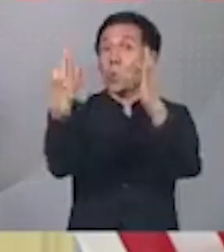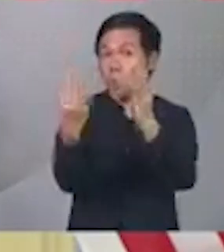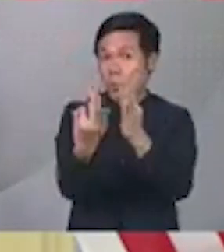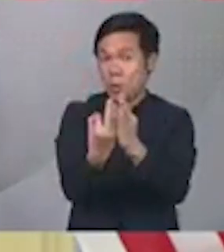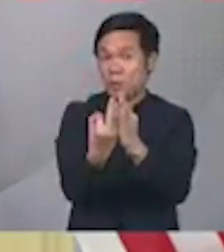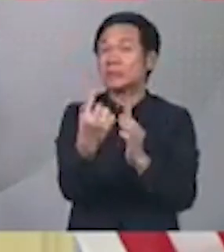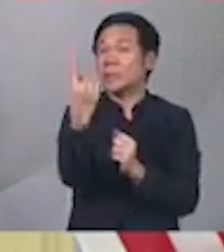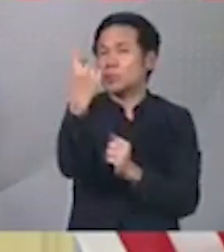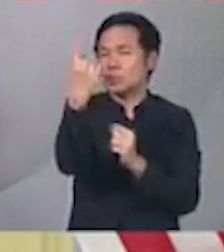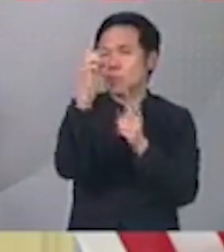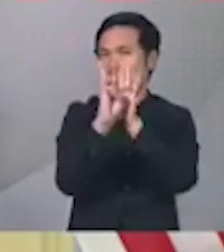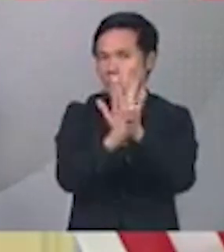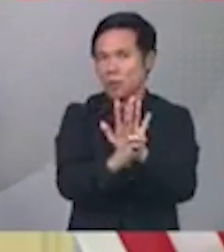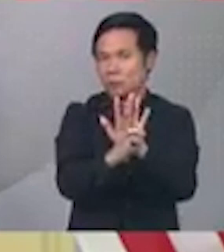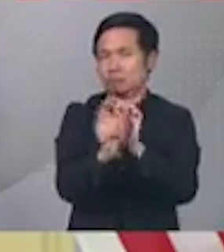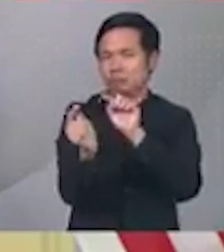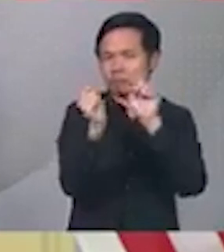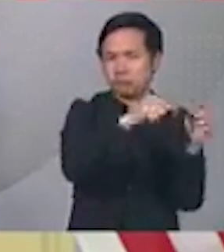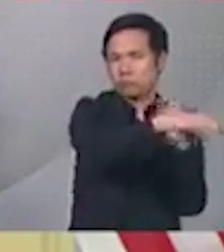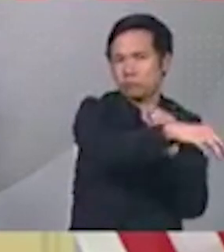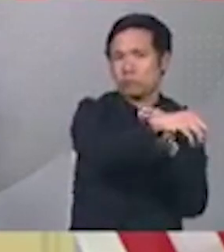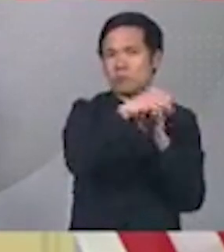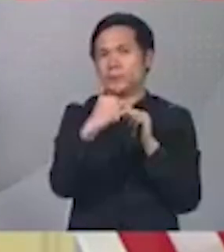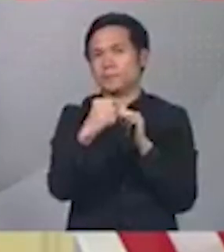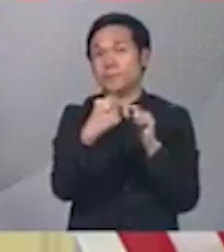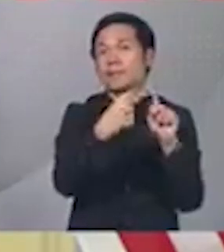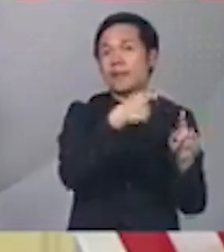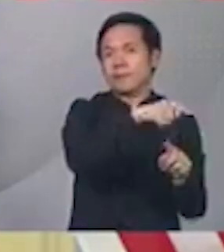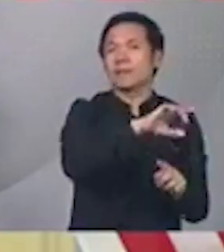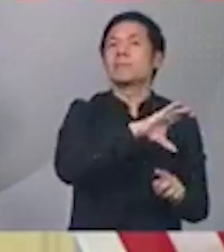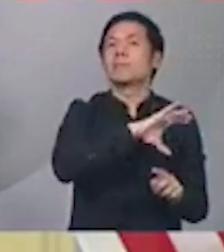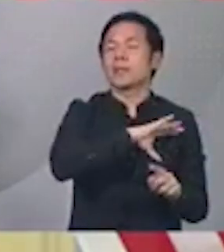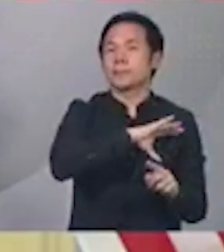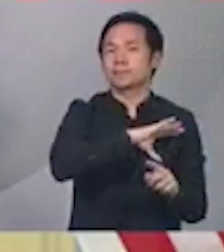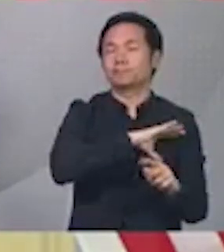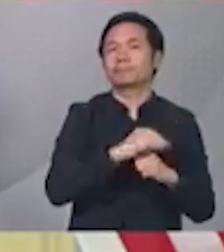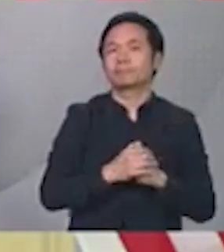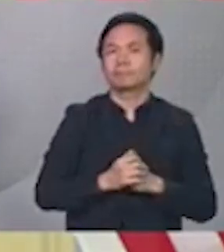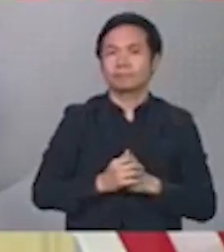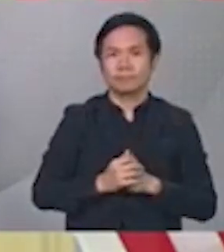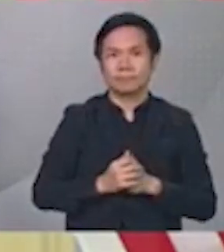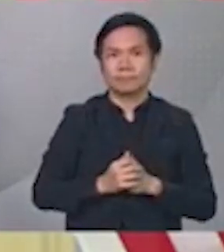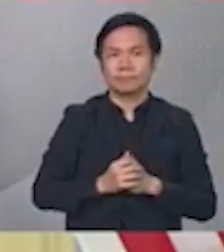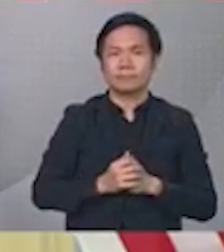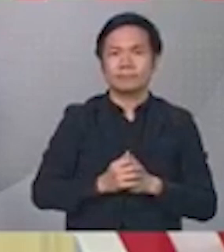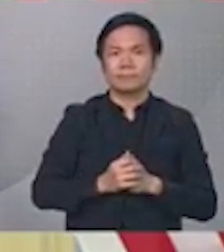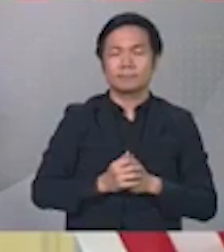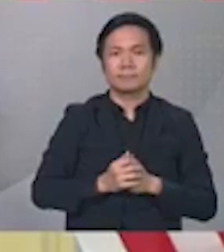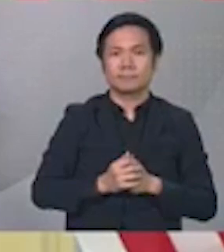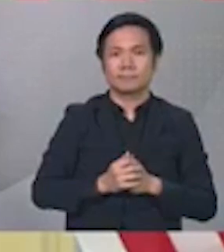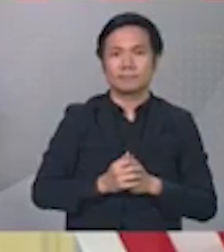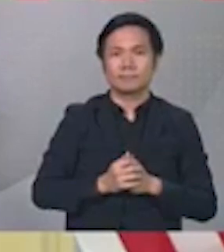Hai yang dibenarkan untuk mengambil mereka di bale-bale Police The Spot Hai walau manapun